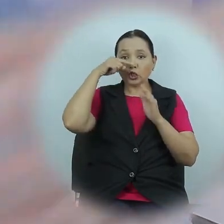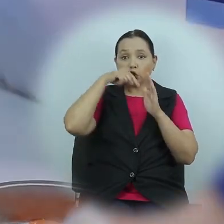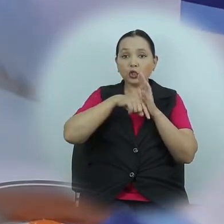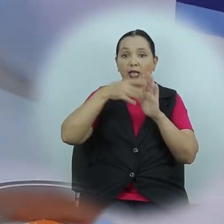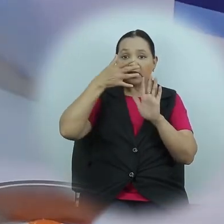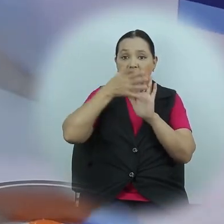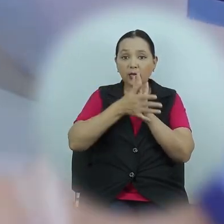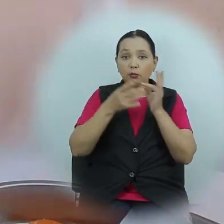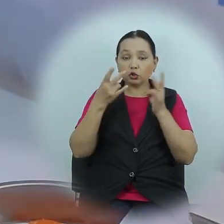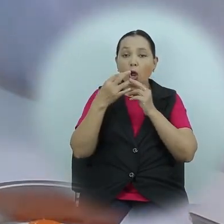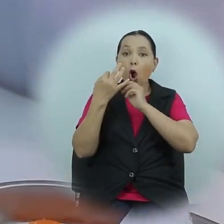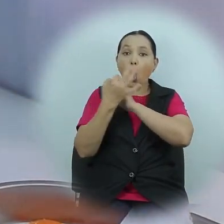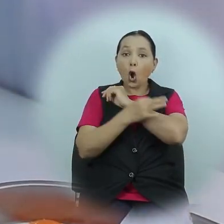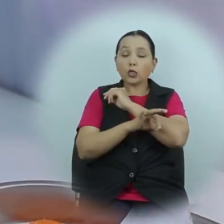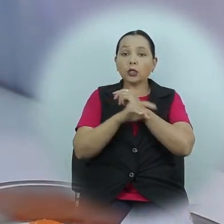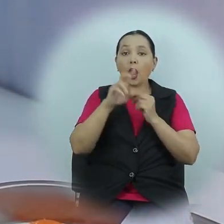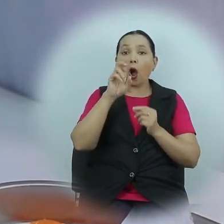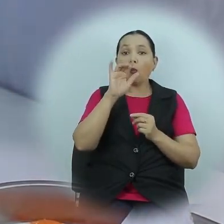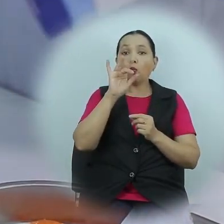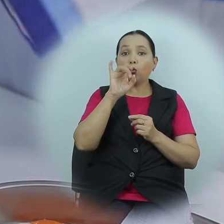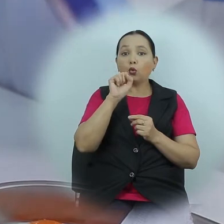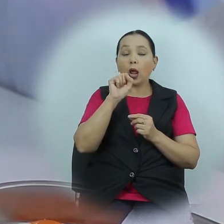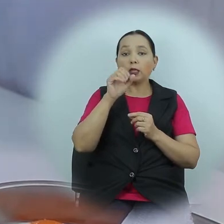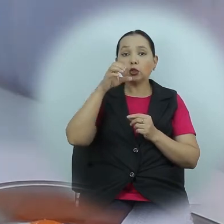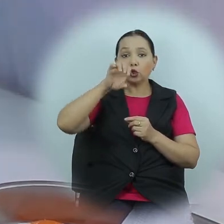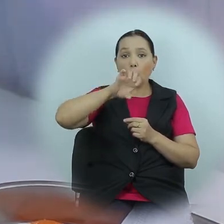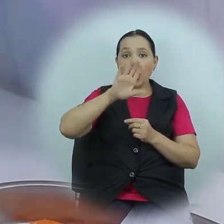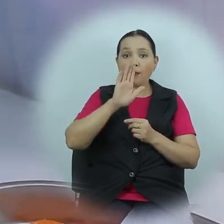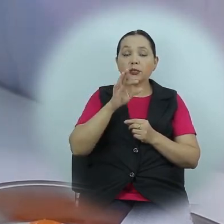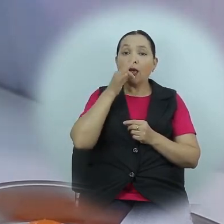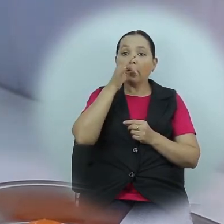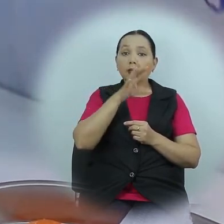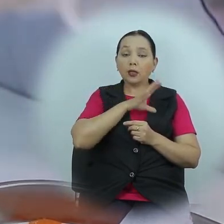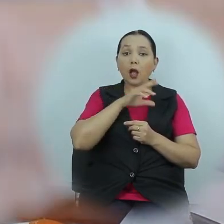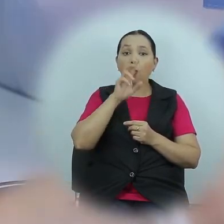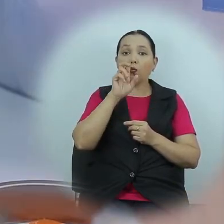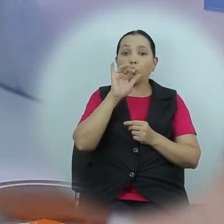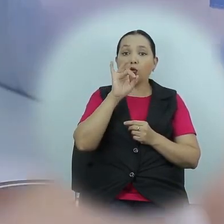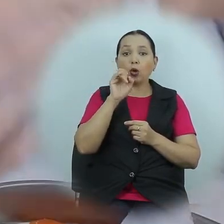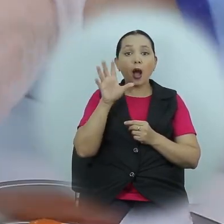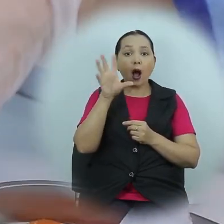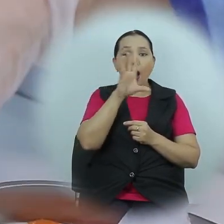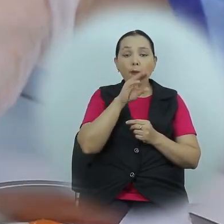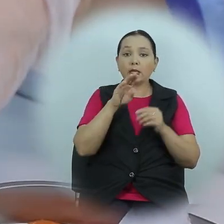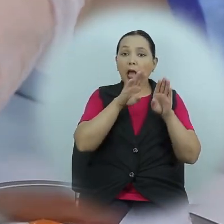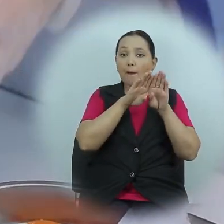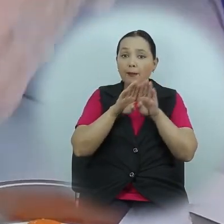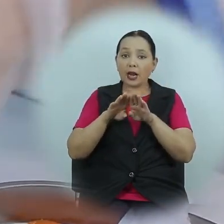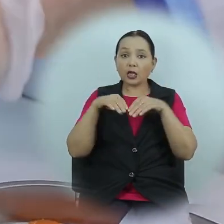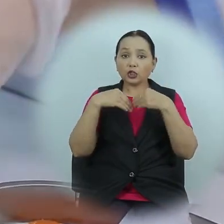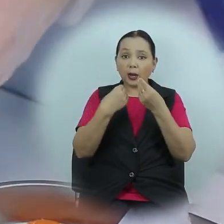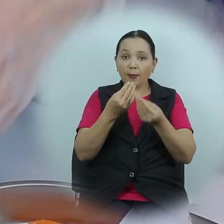үчін. Охырыда бура сұйығылығыны соламыза. Бой әткенімдек бура хамазнарсаны бірләштіріп